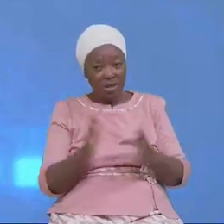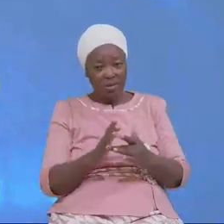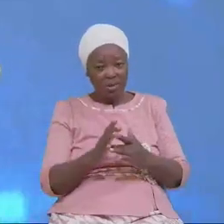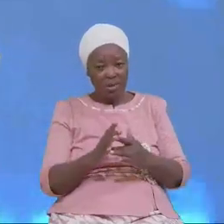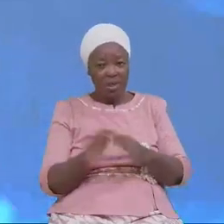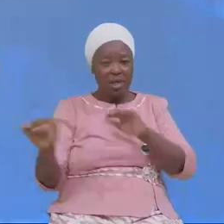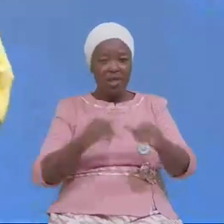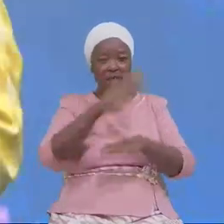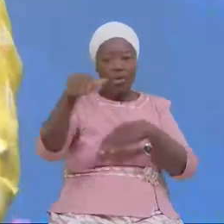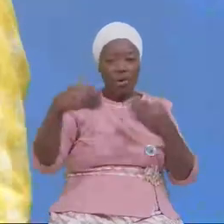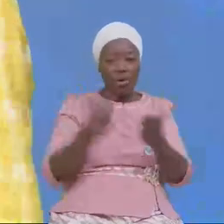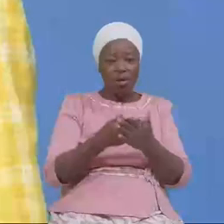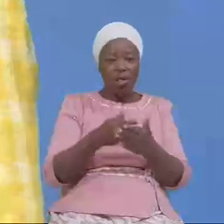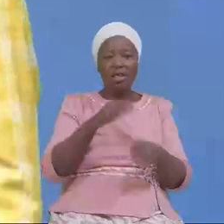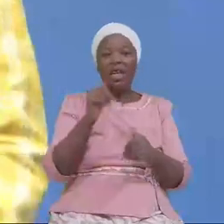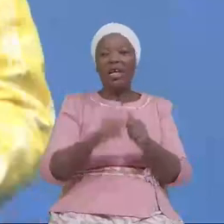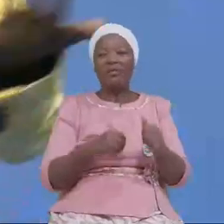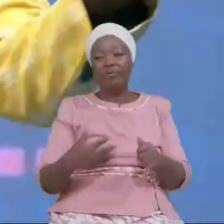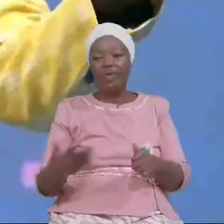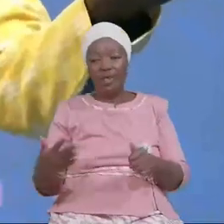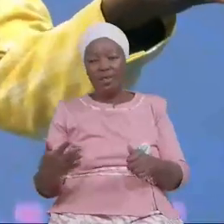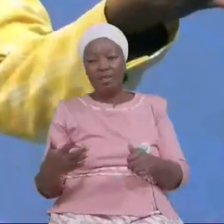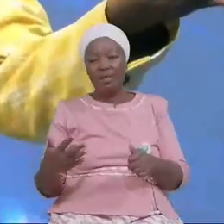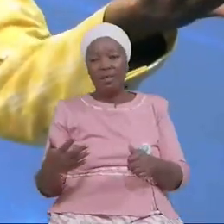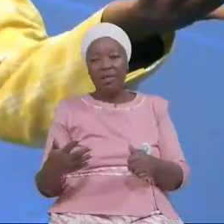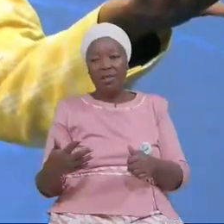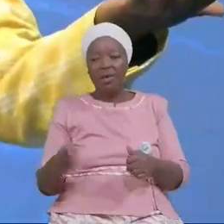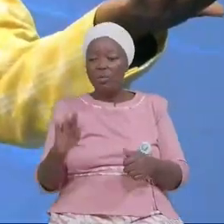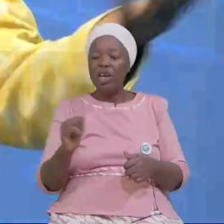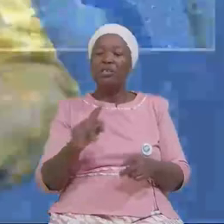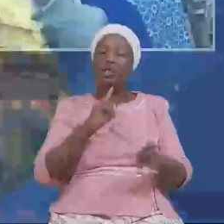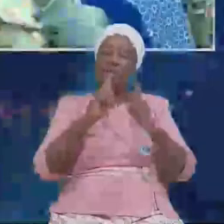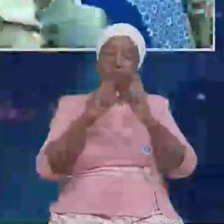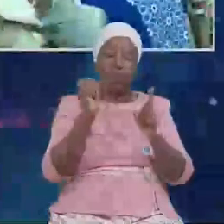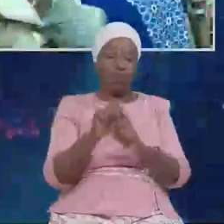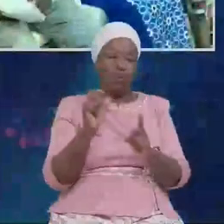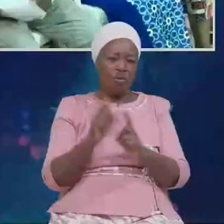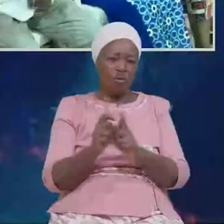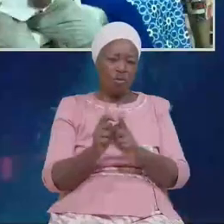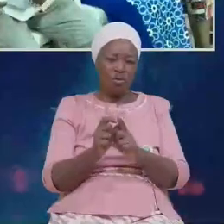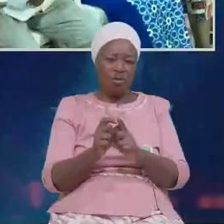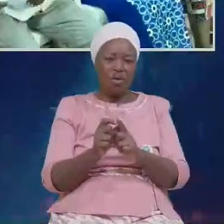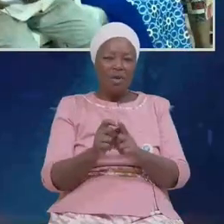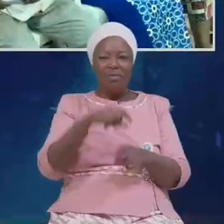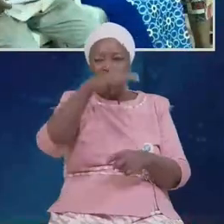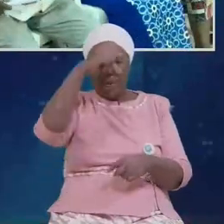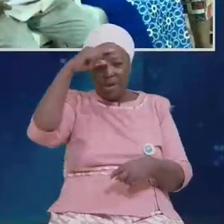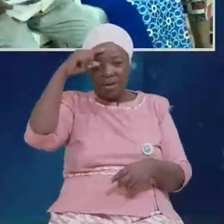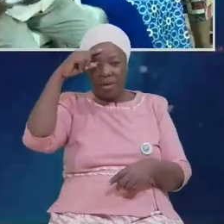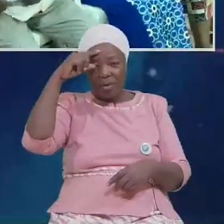son habit pour Élisée de prendre et frapper le Jourdain. Mais Jésus est la parole déclarée. Jésus, vous